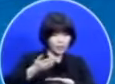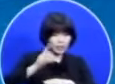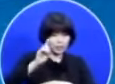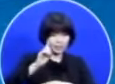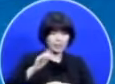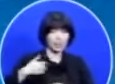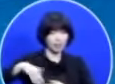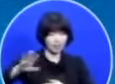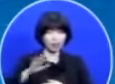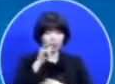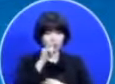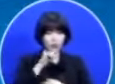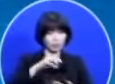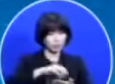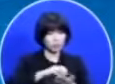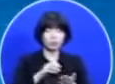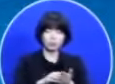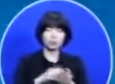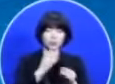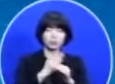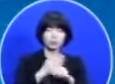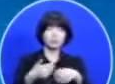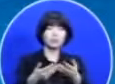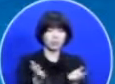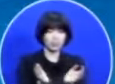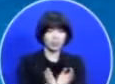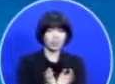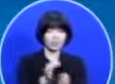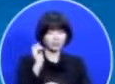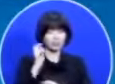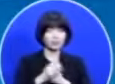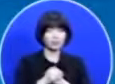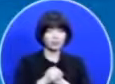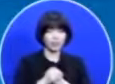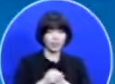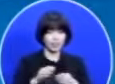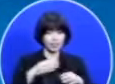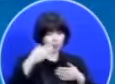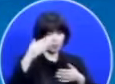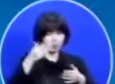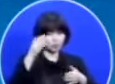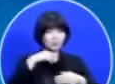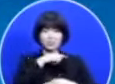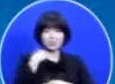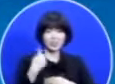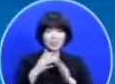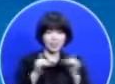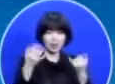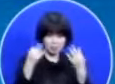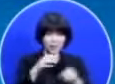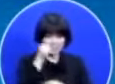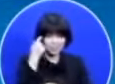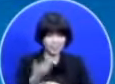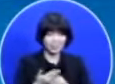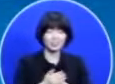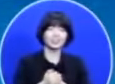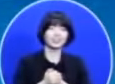것 뭐 이런 정도가 종 산증 이래요 탈라 가진 분들이 꽤 많으시죠 4